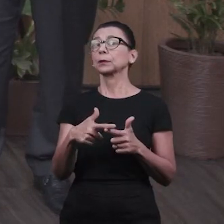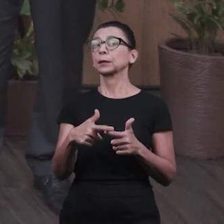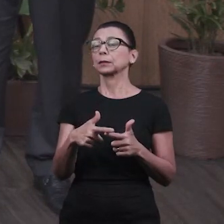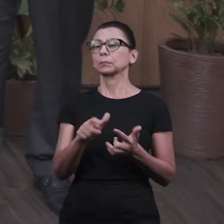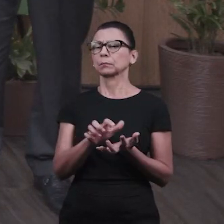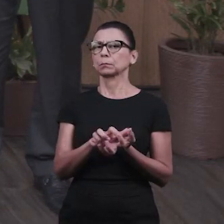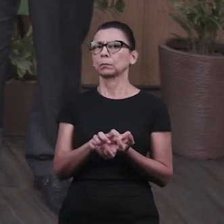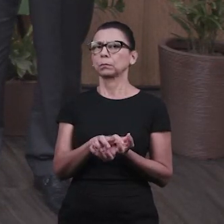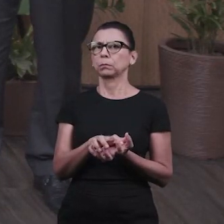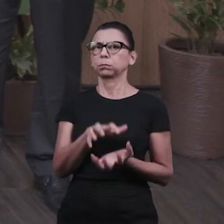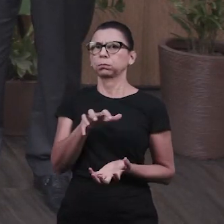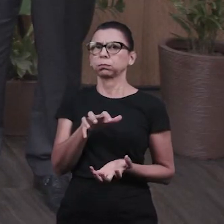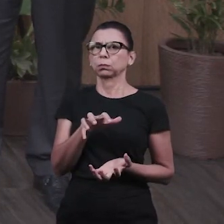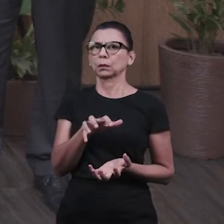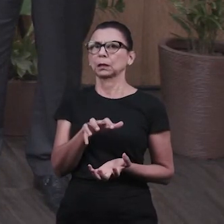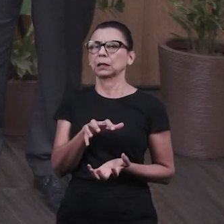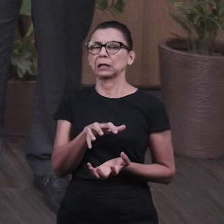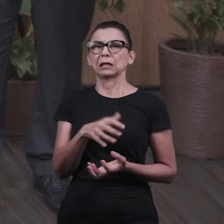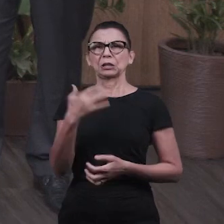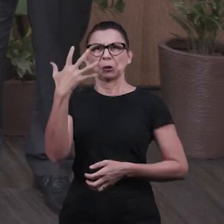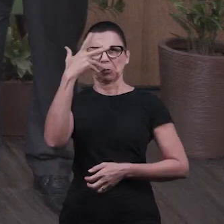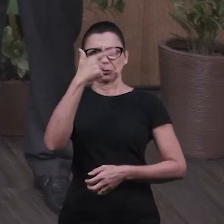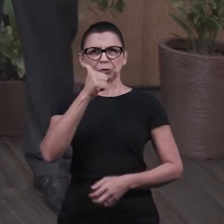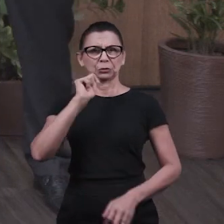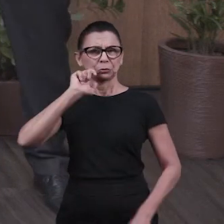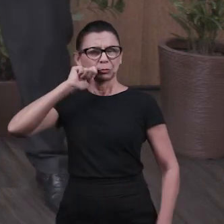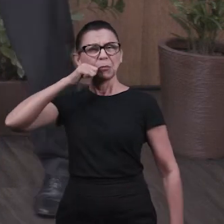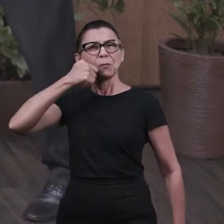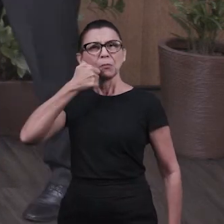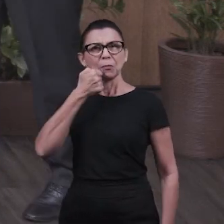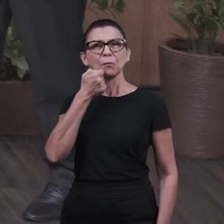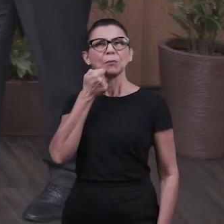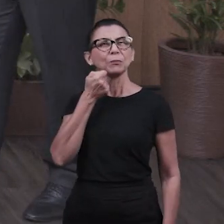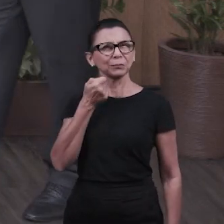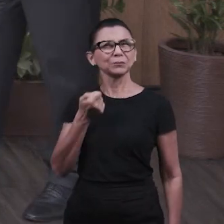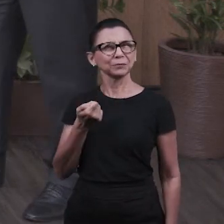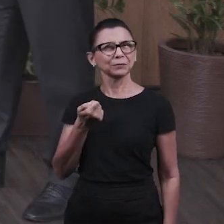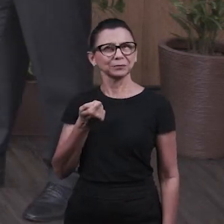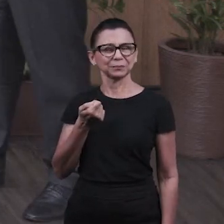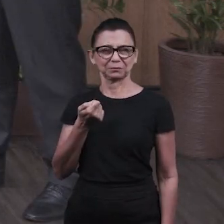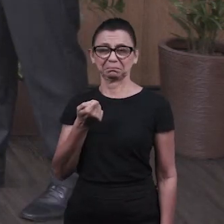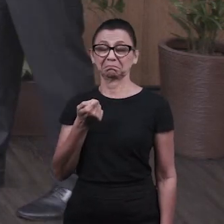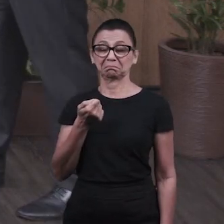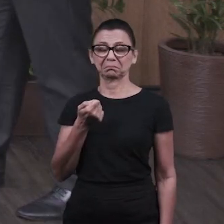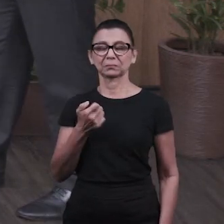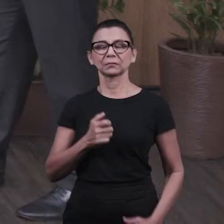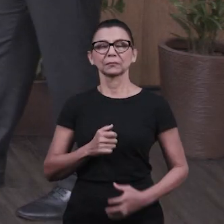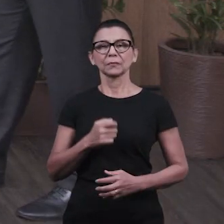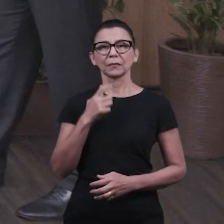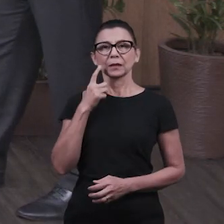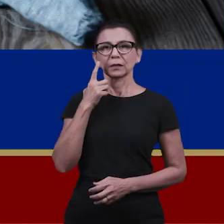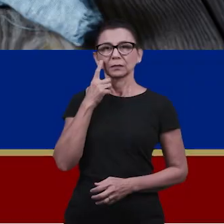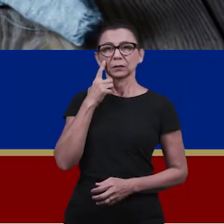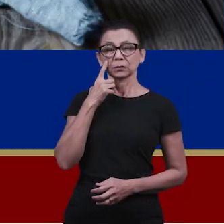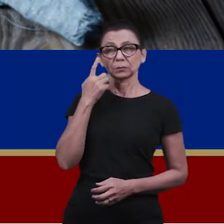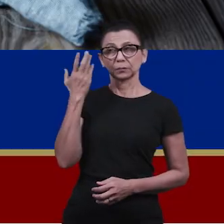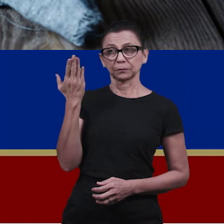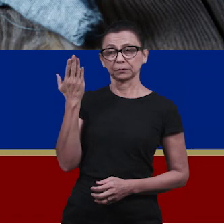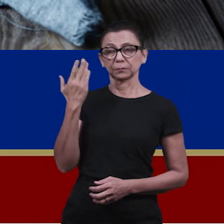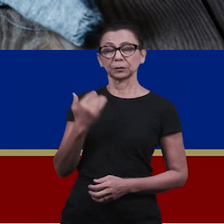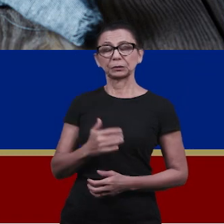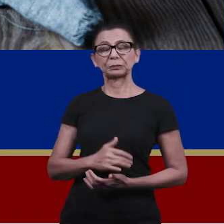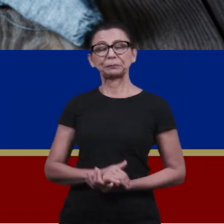Même s'il fait en sorte que le pain devienne plus beau, selon ce que nous voyons ici dans l'illustration,